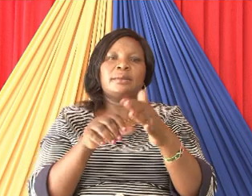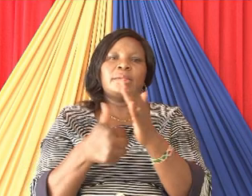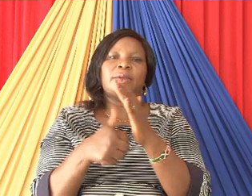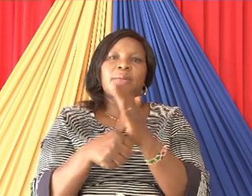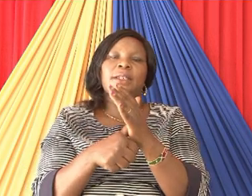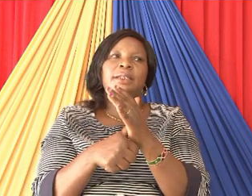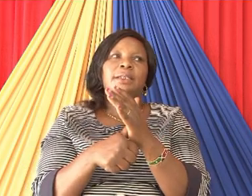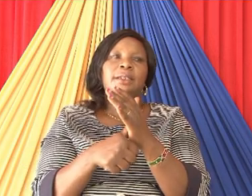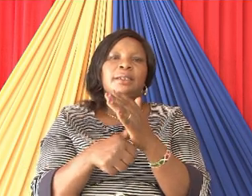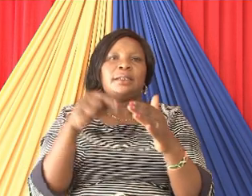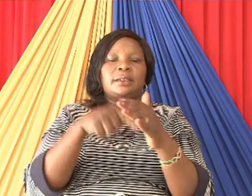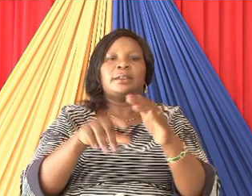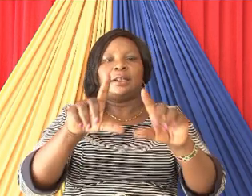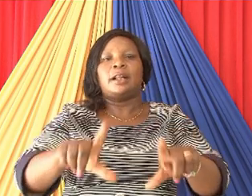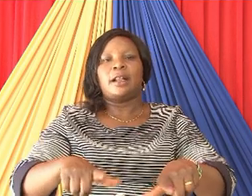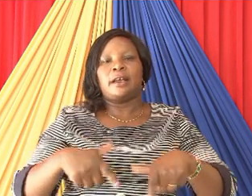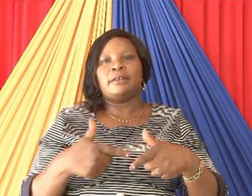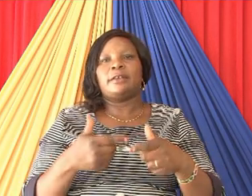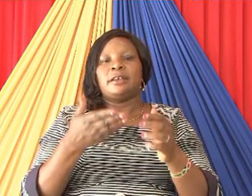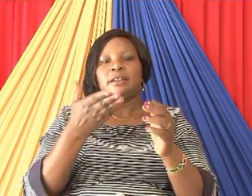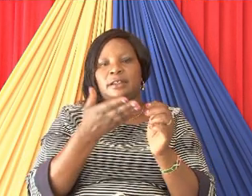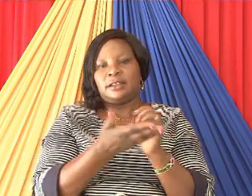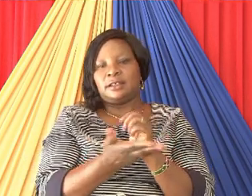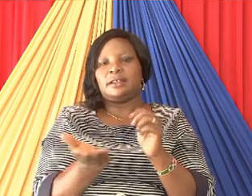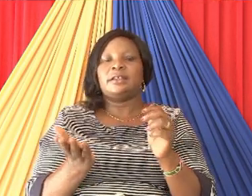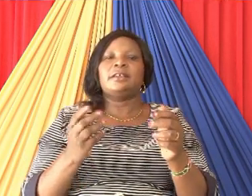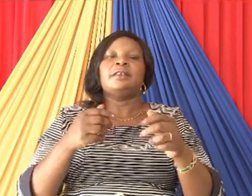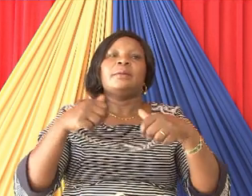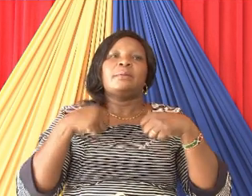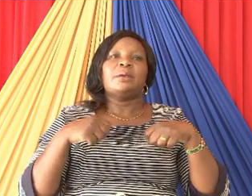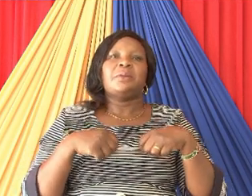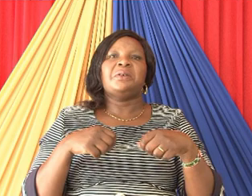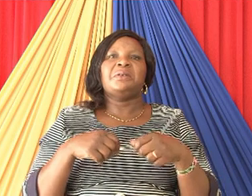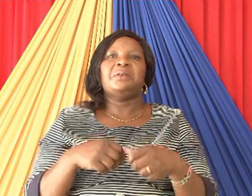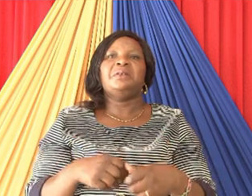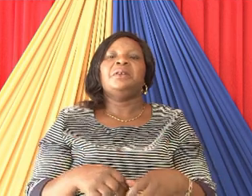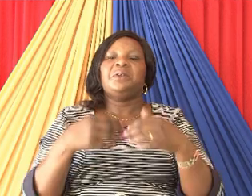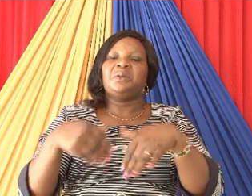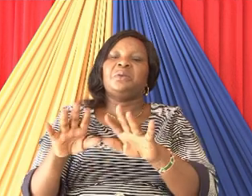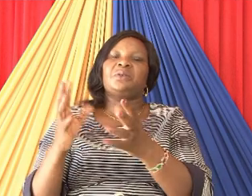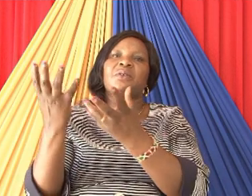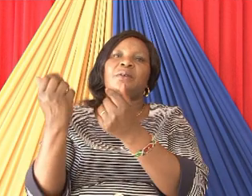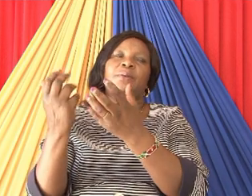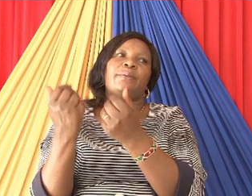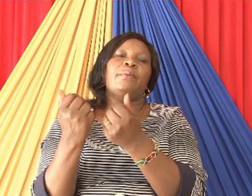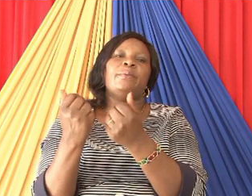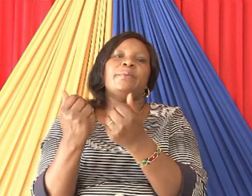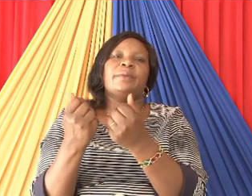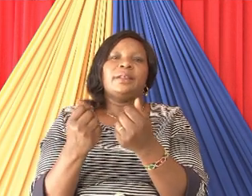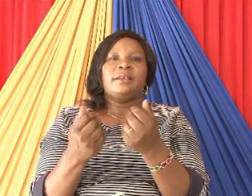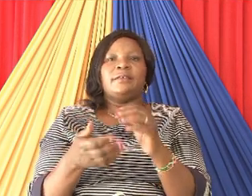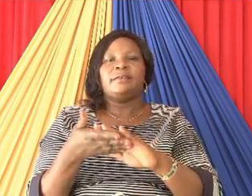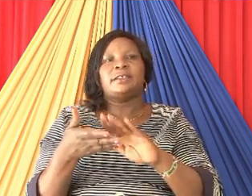magumu kama ya maisha, hawa watu wanakufa moyo haraka, the shallow heart. Lakini wale